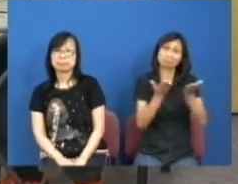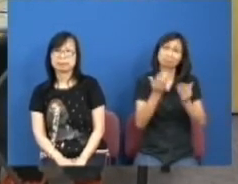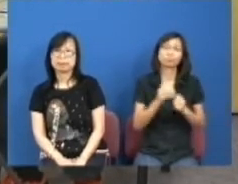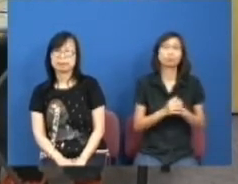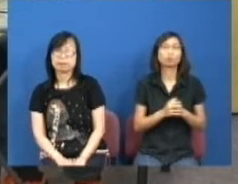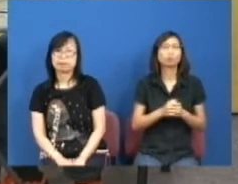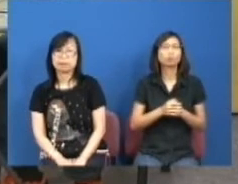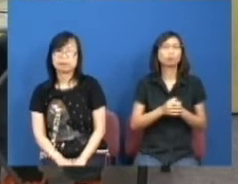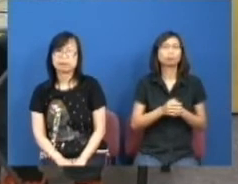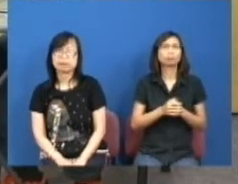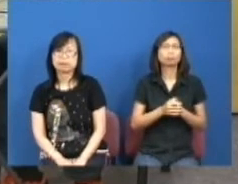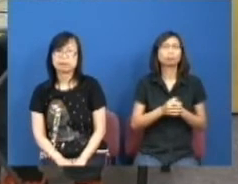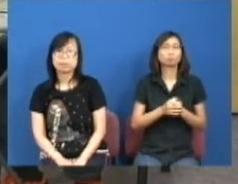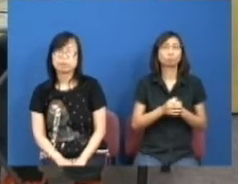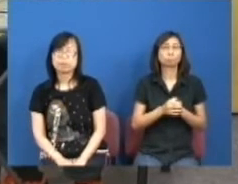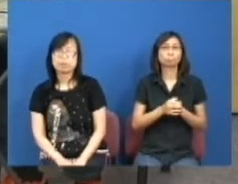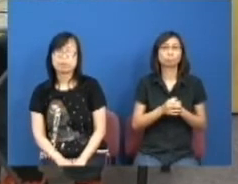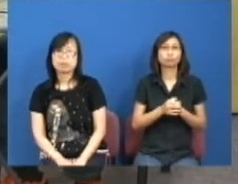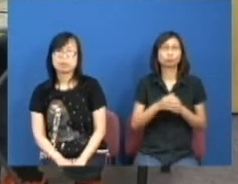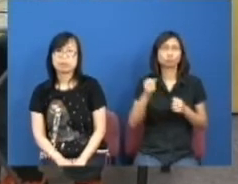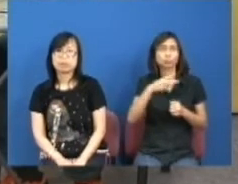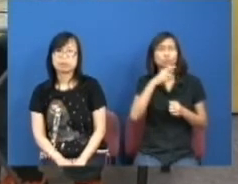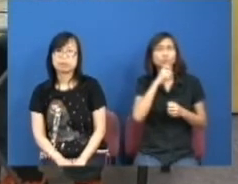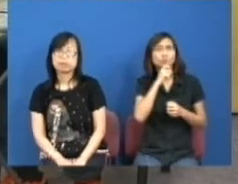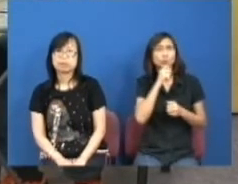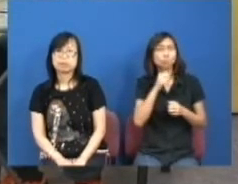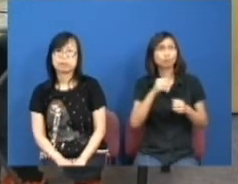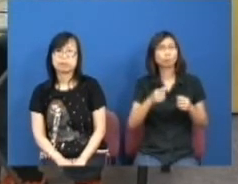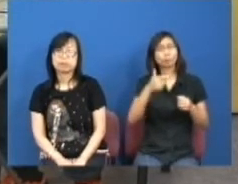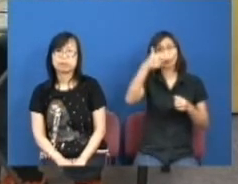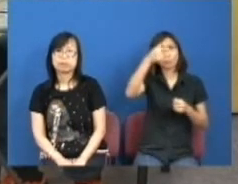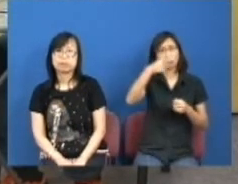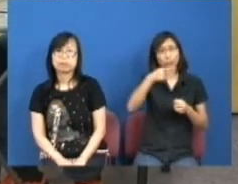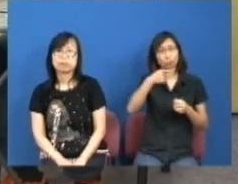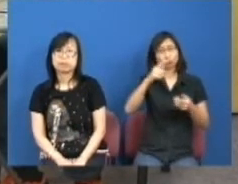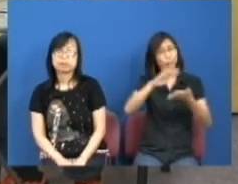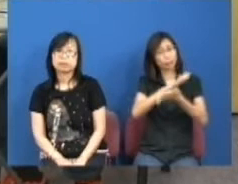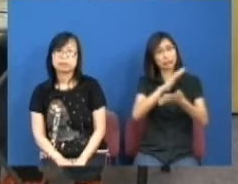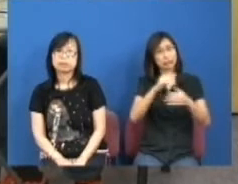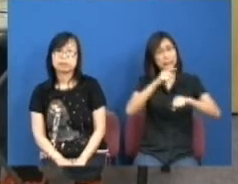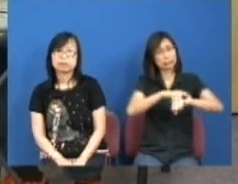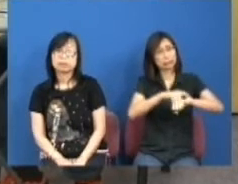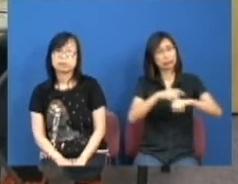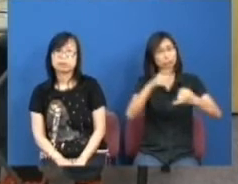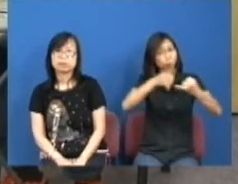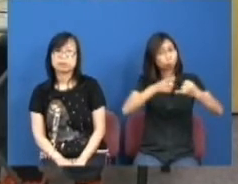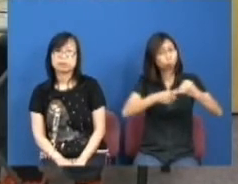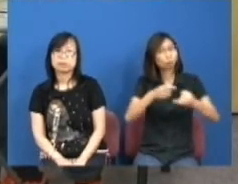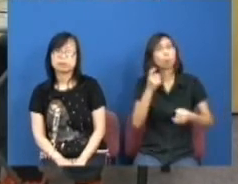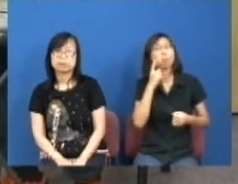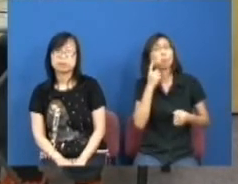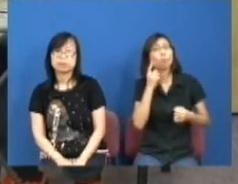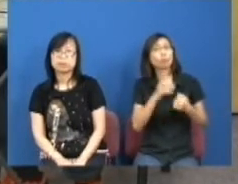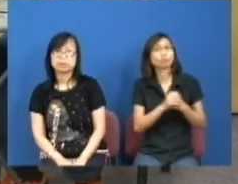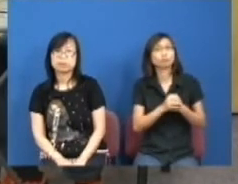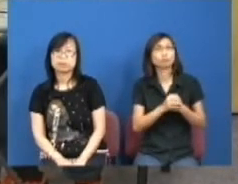當然其實即係仲有大半年時間啦，咁係唔係唐唐最終即係真